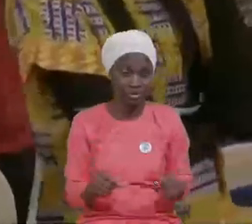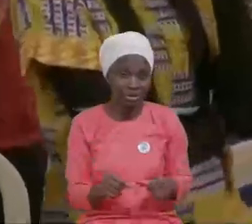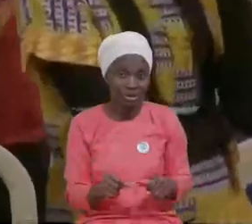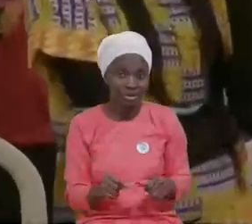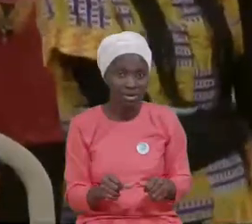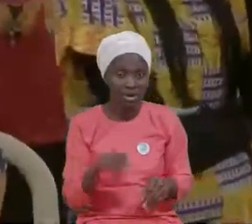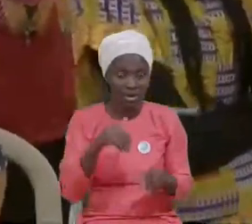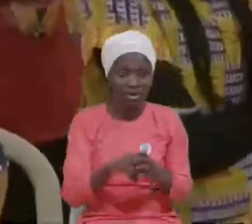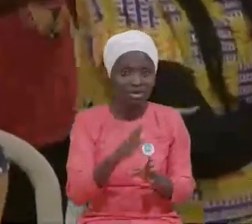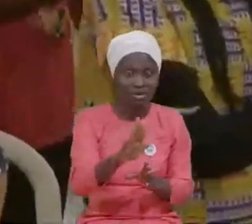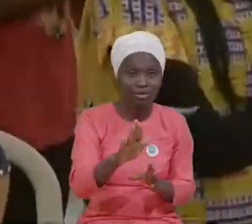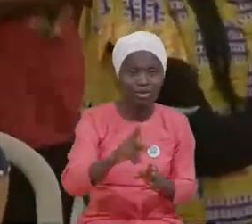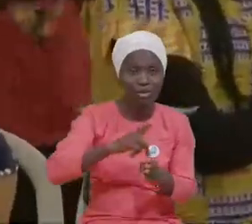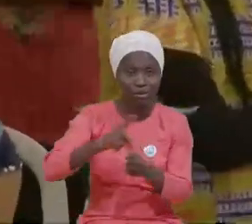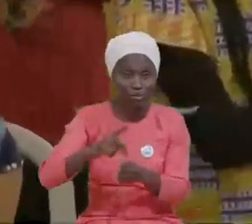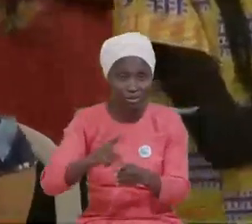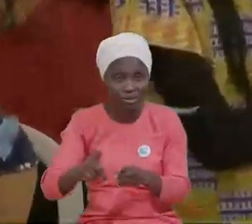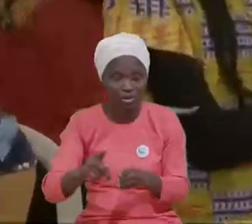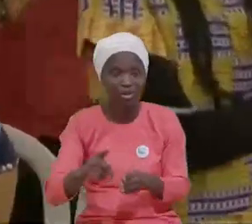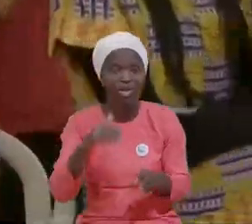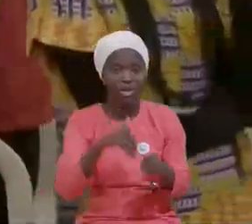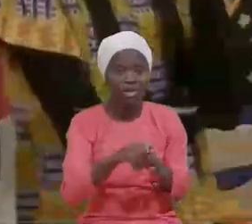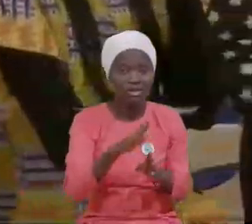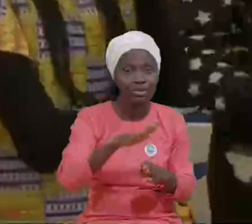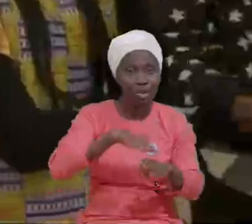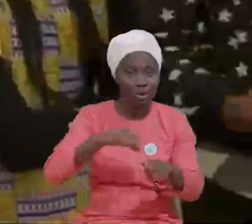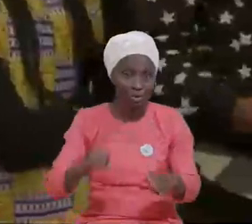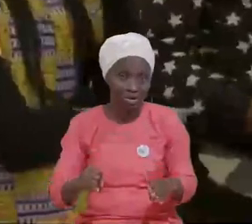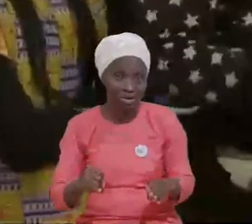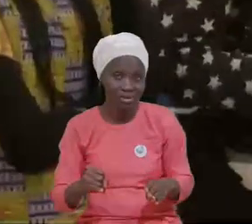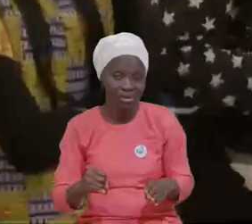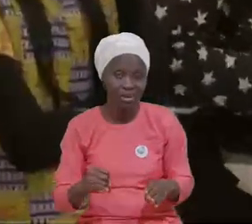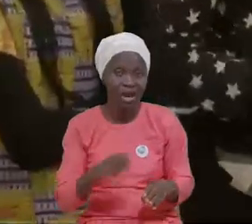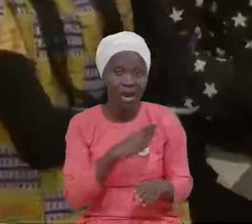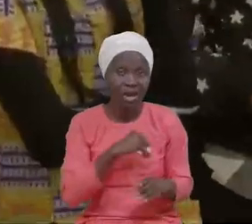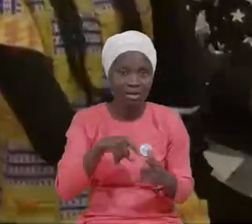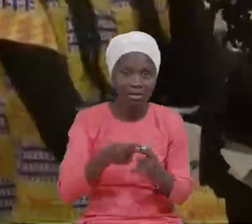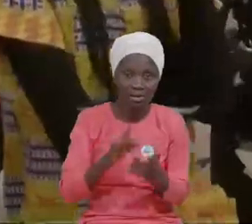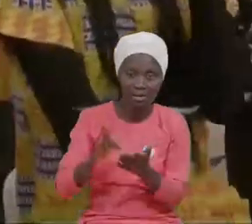voit dans ta profession. Qu'il voit dans ton appel.